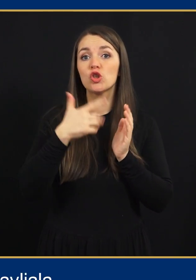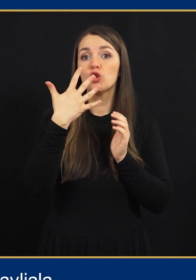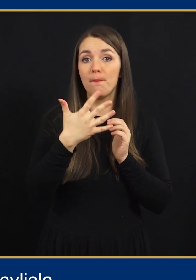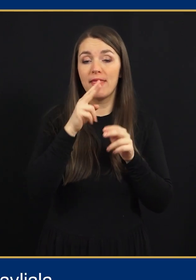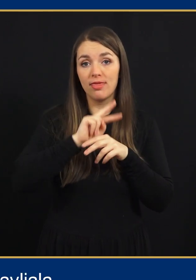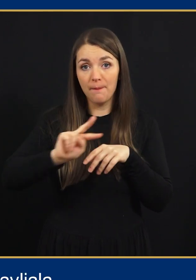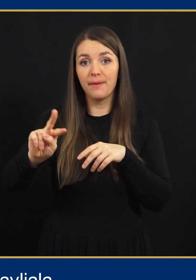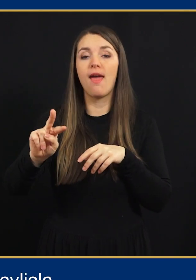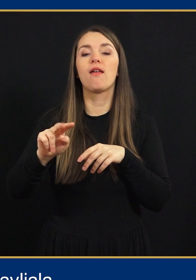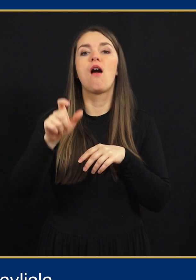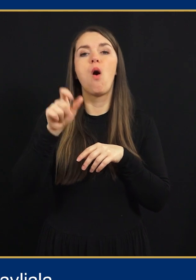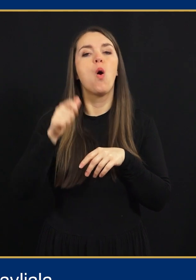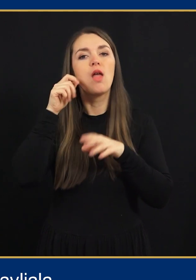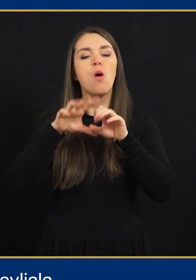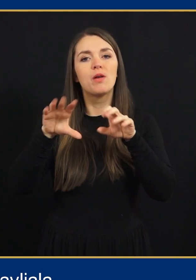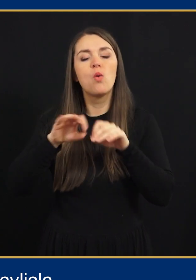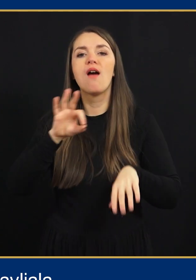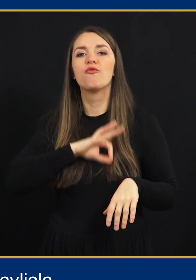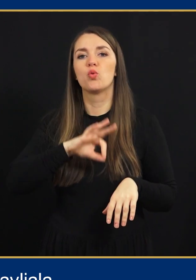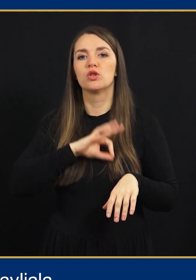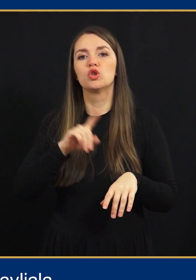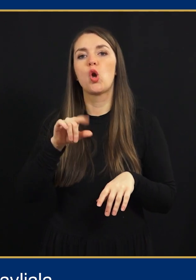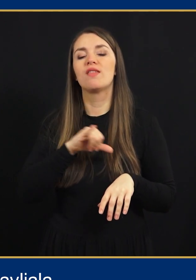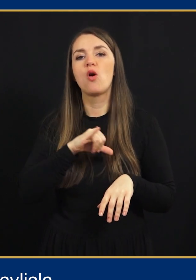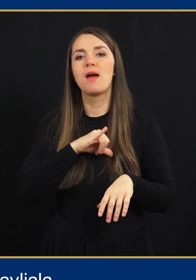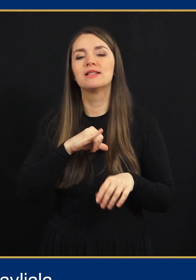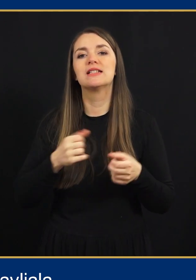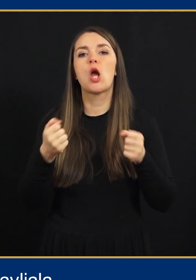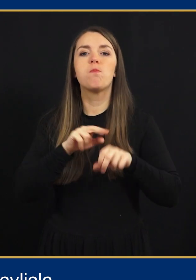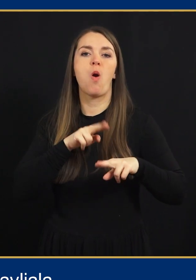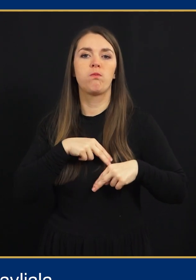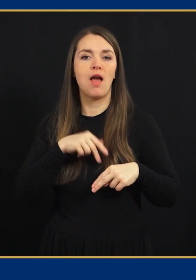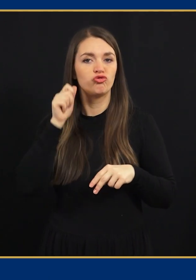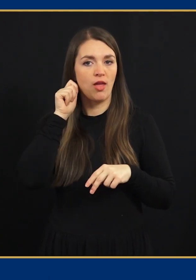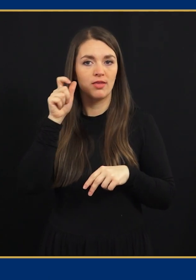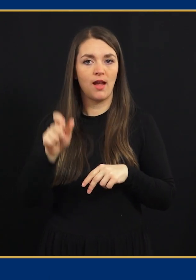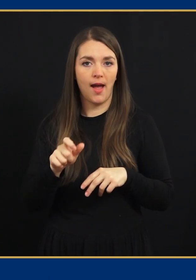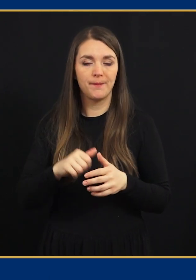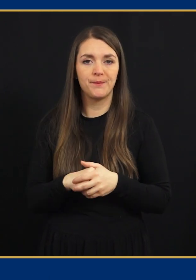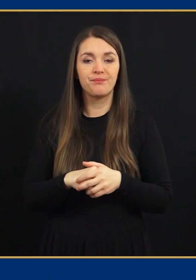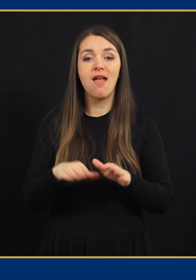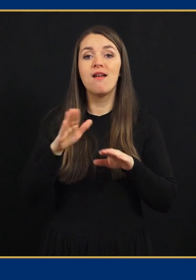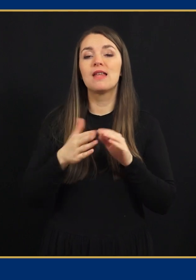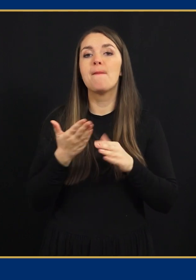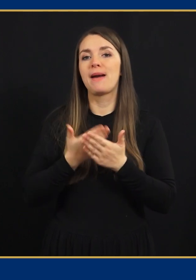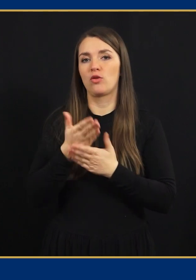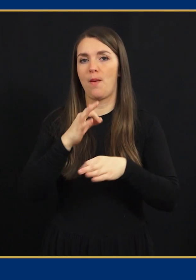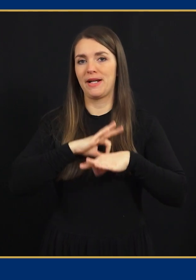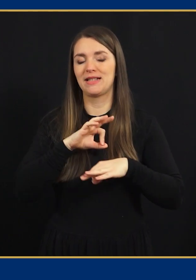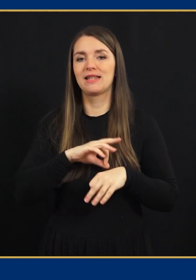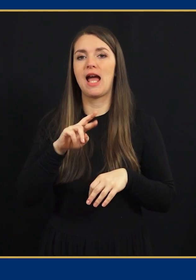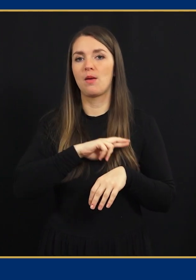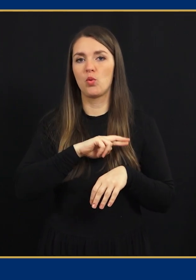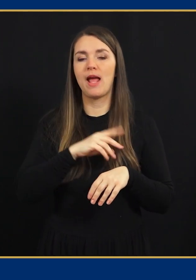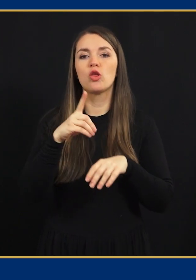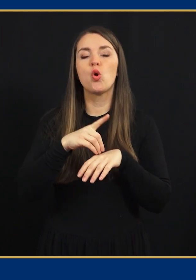2005 dalje pa je opravljala funkcijo informacijske pooblaščenke. Na predlog predsednika